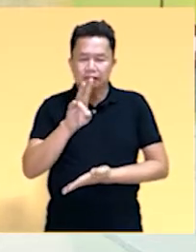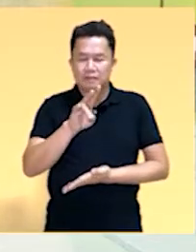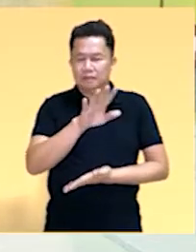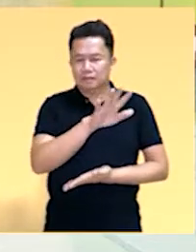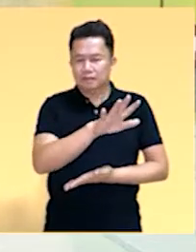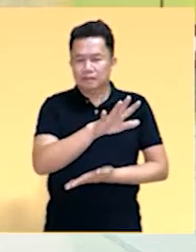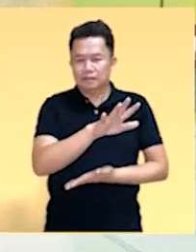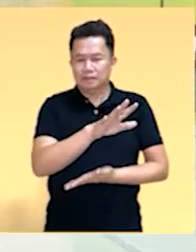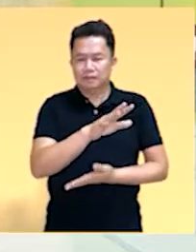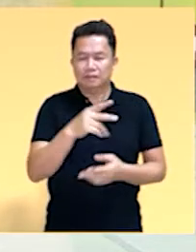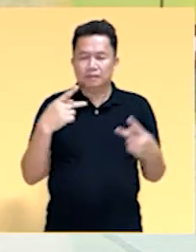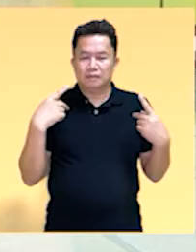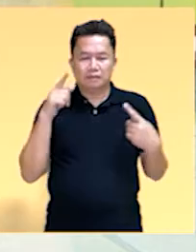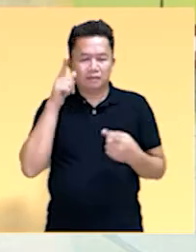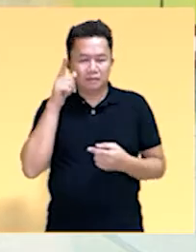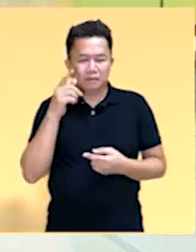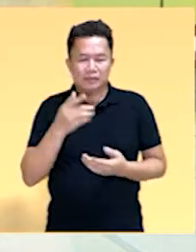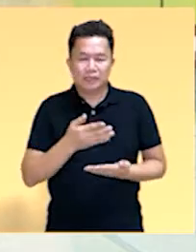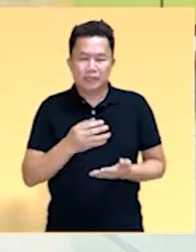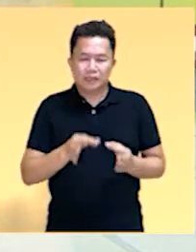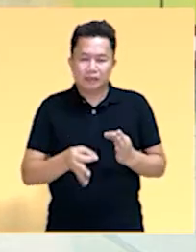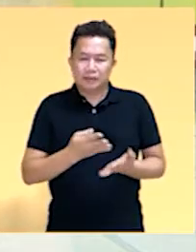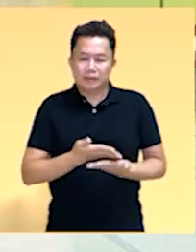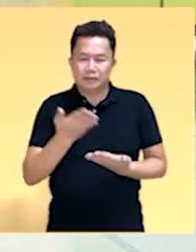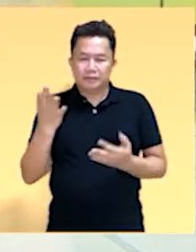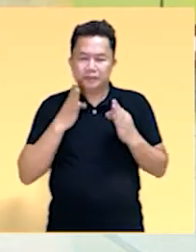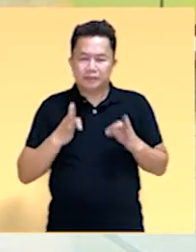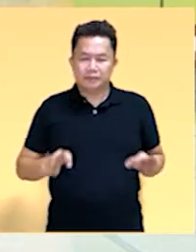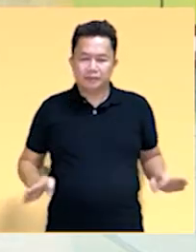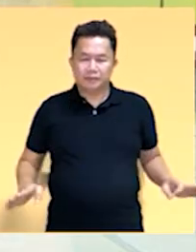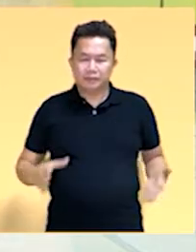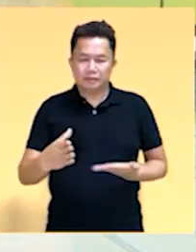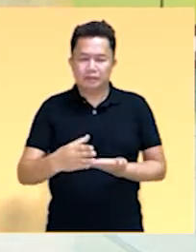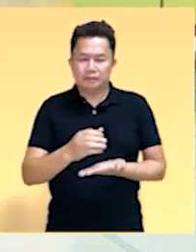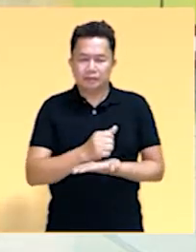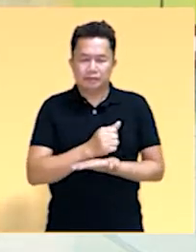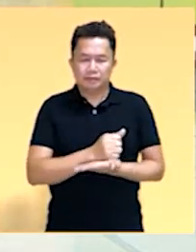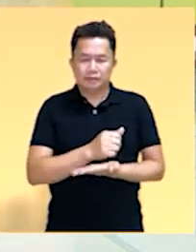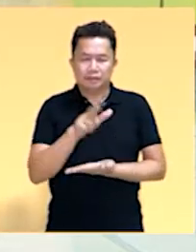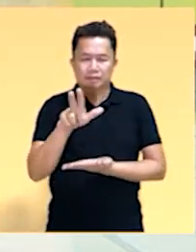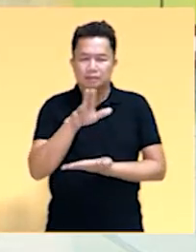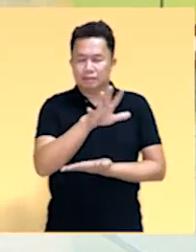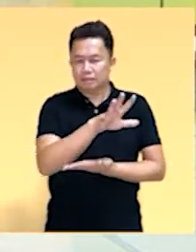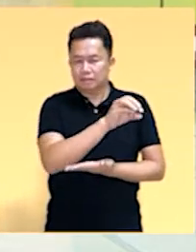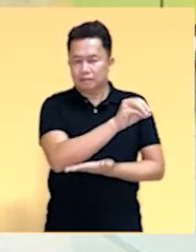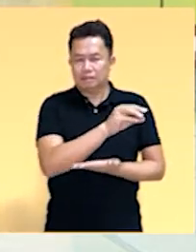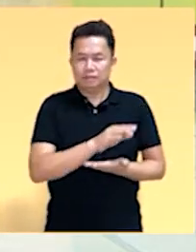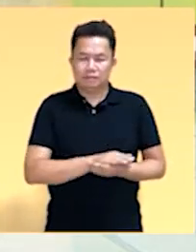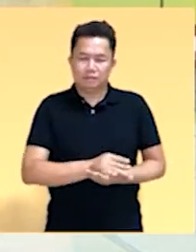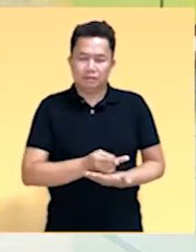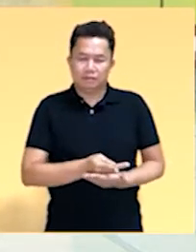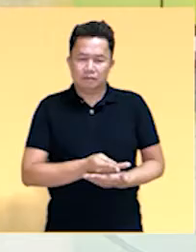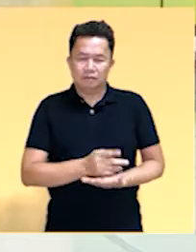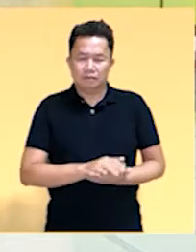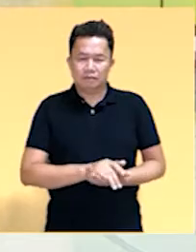675. Mayroon ako. Kung ibibili ko siya ng blouse na nagkakahalaga ng 350